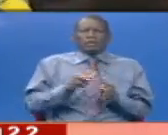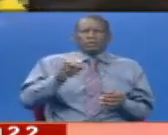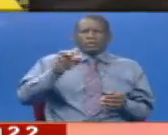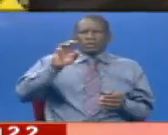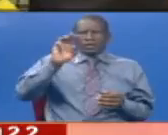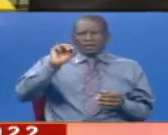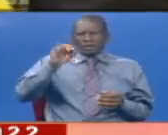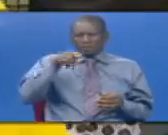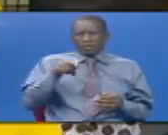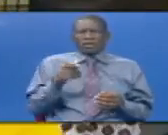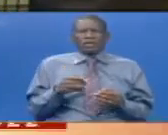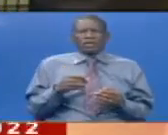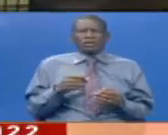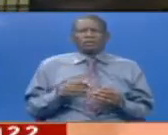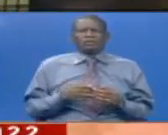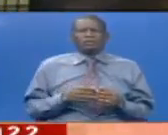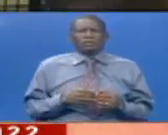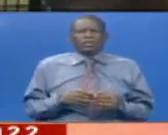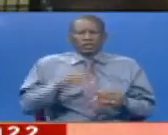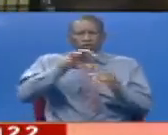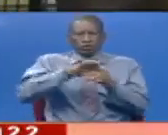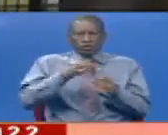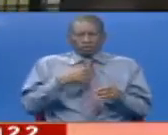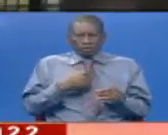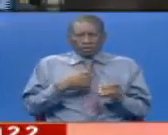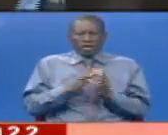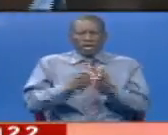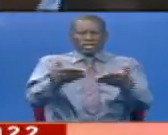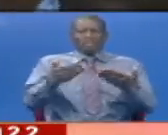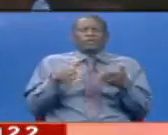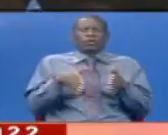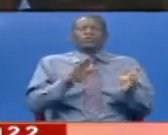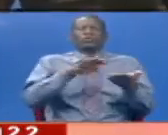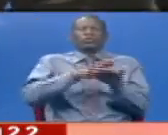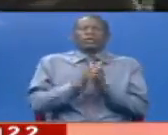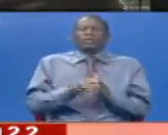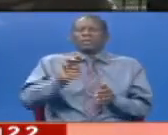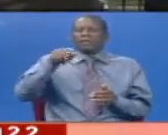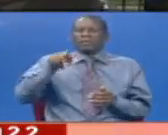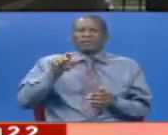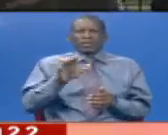ya kuwa mbunge, nafasi ya kuwa mbunge. Walinichagua mimi na kunipa nafasi ya kuwa mbunge wao.